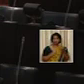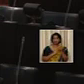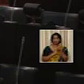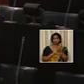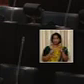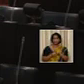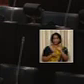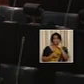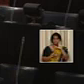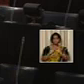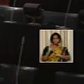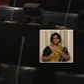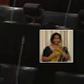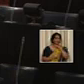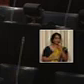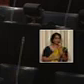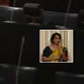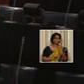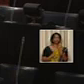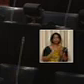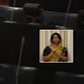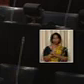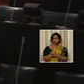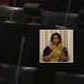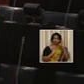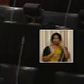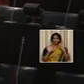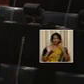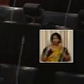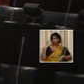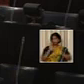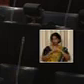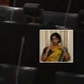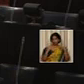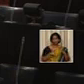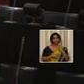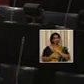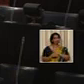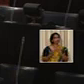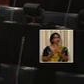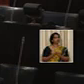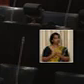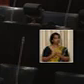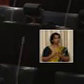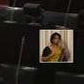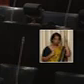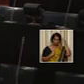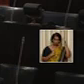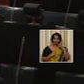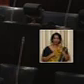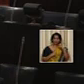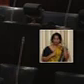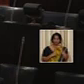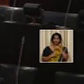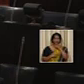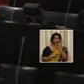අනුපාතය 5%ක විශ්‍රාමික පාරිතෝෂිතයෙකුත් වයස අවුරුදු 60ක සම්පූර්ණ වූ පසු ප්‍රතිලාභ ලබා ගන්නා මුල් අවස්ථාවේදී පළමු